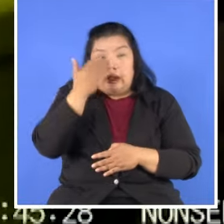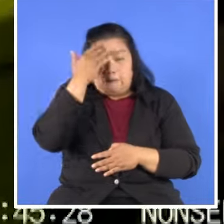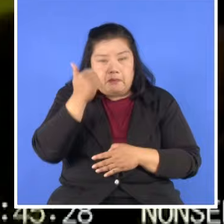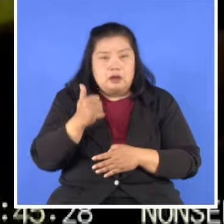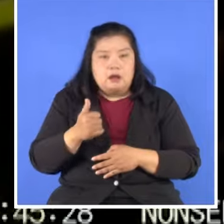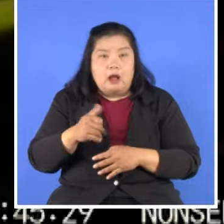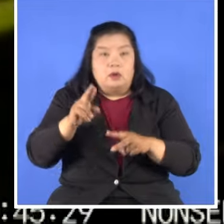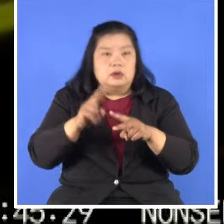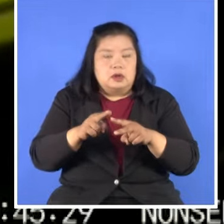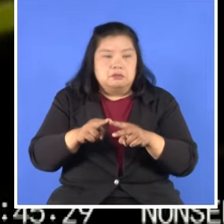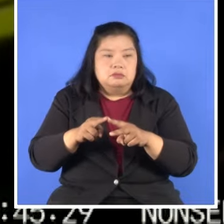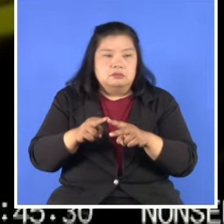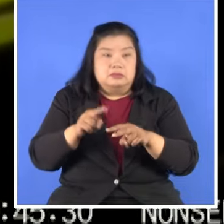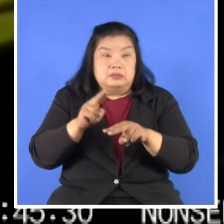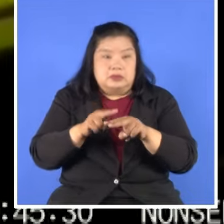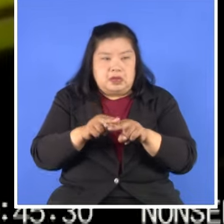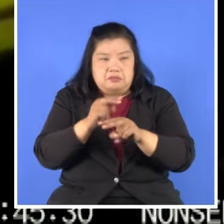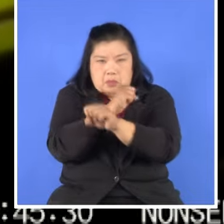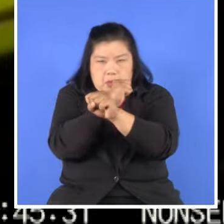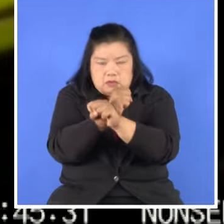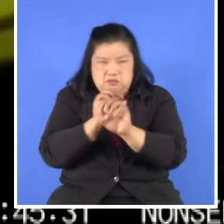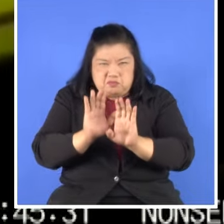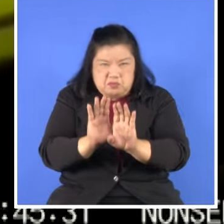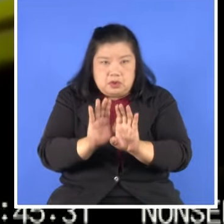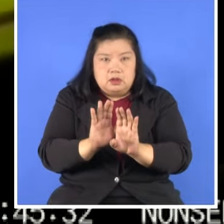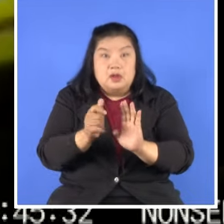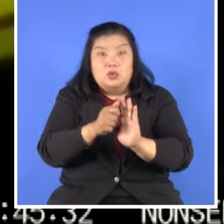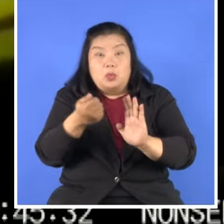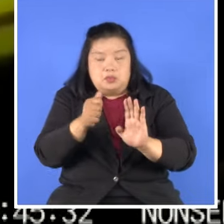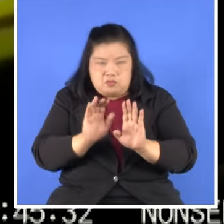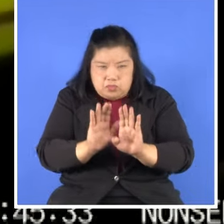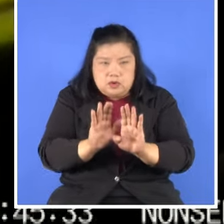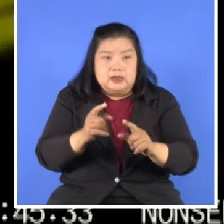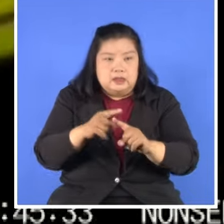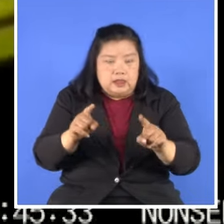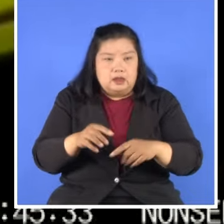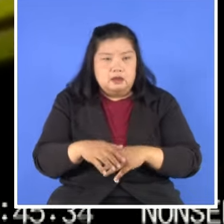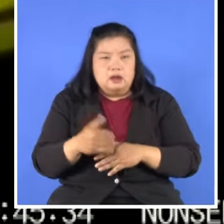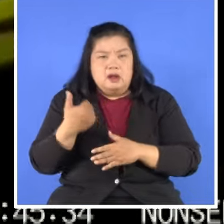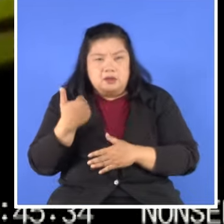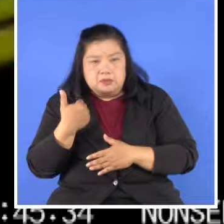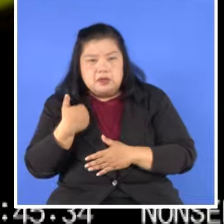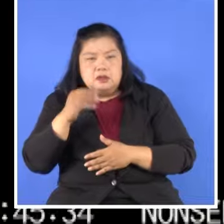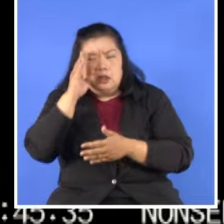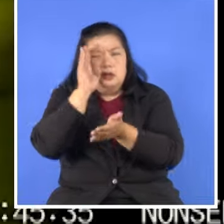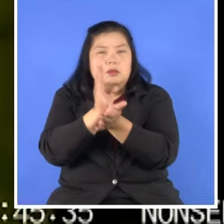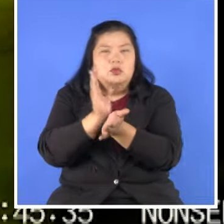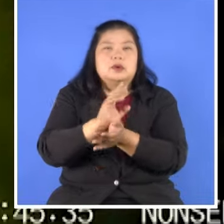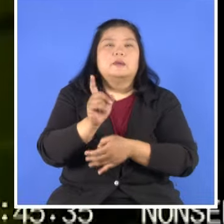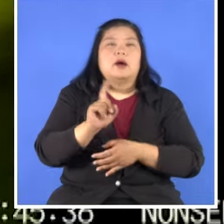ม้อ่ะดันประตูไว้ไม่ให้ตำรวจเข้าไอ้ตอนนั้นจังหวะที่ตำรวจก่อนจะเข้าไปเขาเป็นห่วงอยู่อย่างเดียวครับ